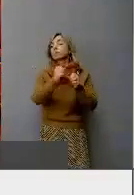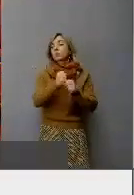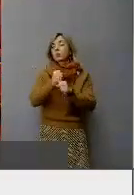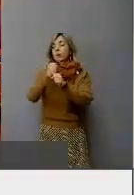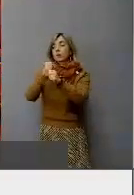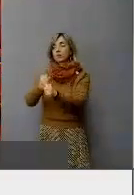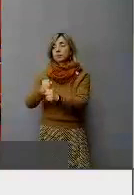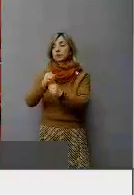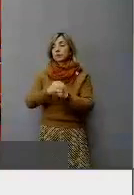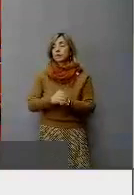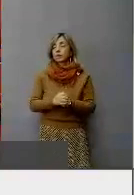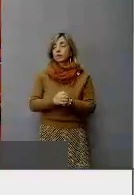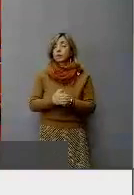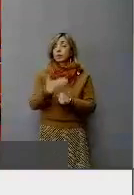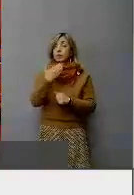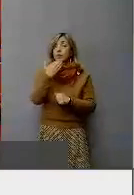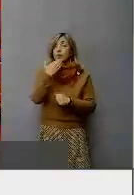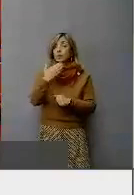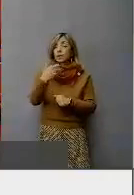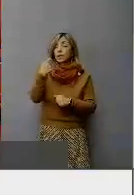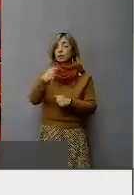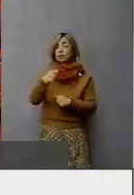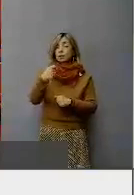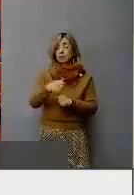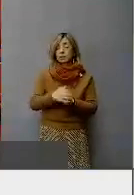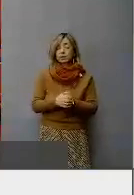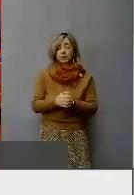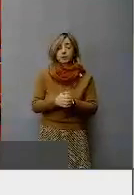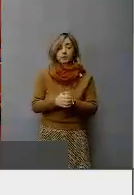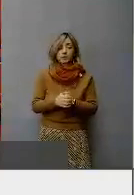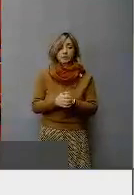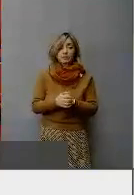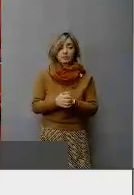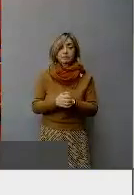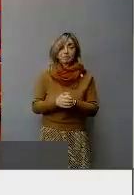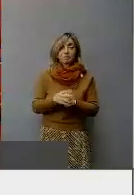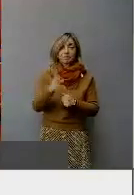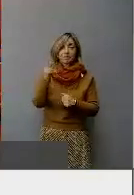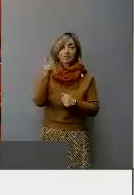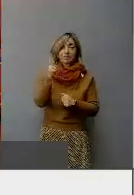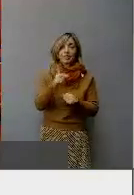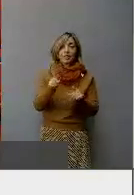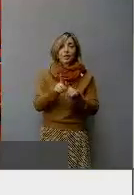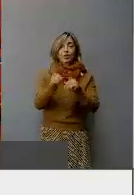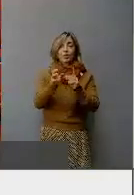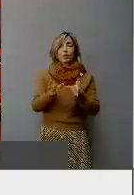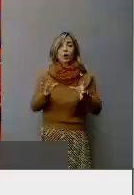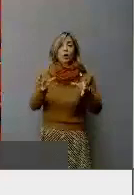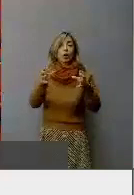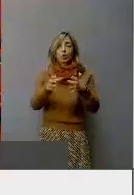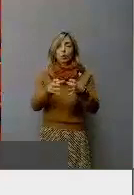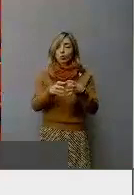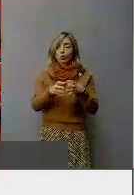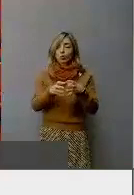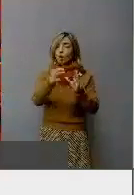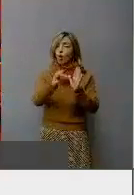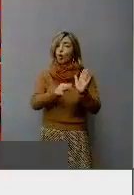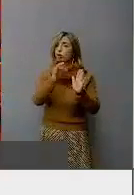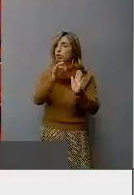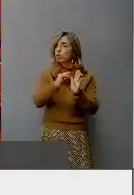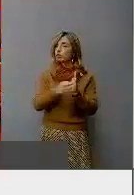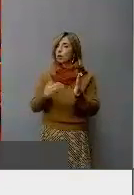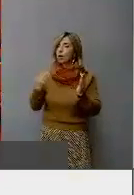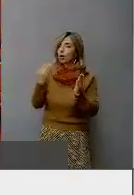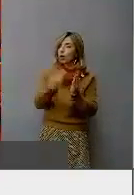diciamo e come gruppo non ci stanchiamo mai di e riproporre questo ordine del giorno soprattutto quando si toccano tasti